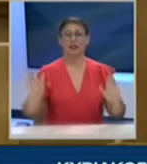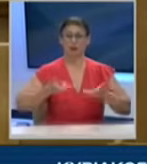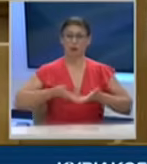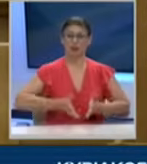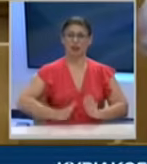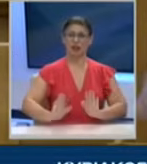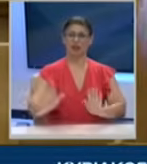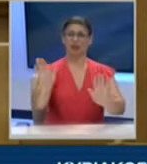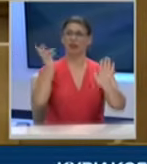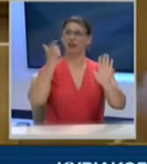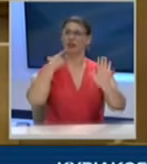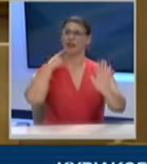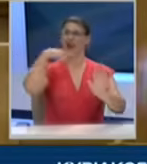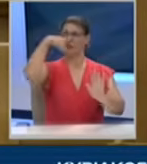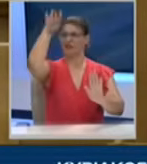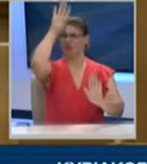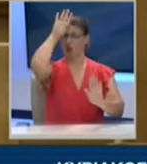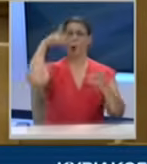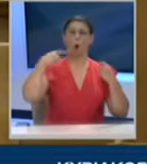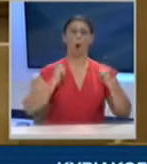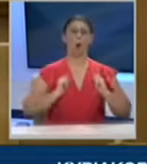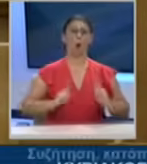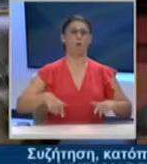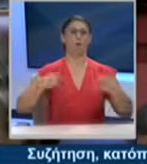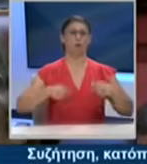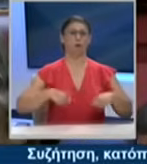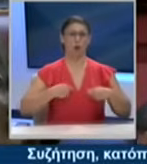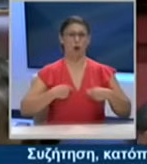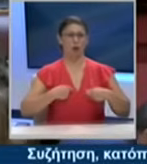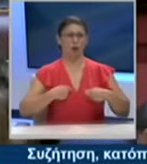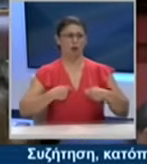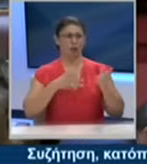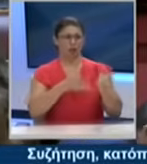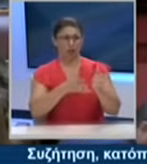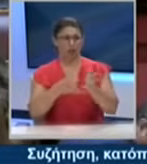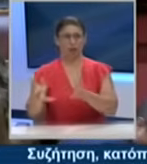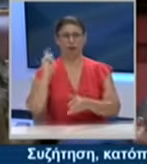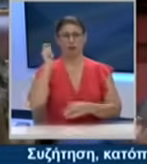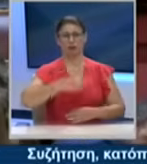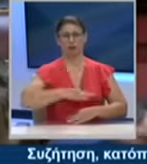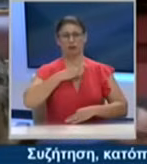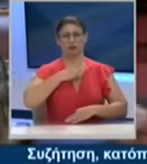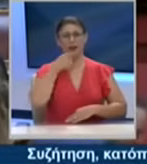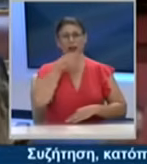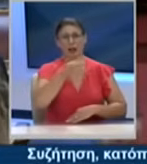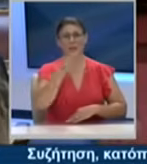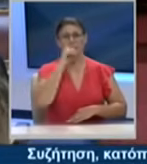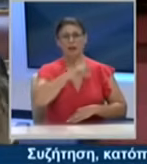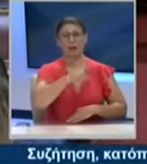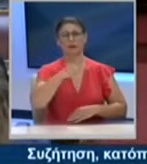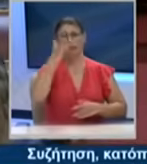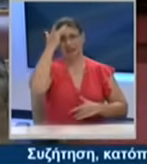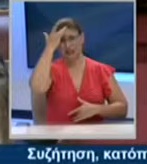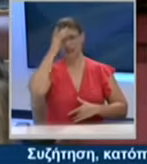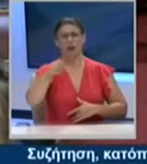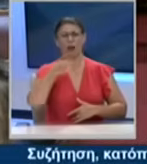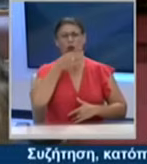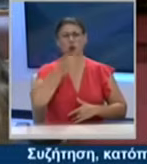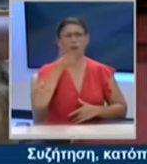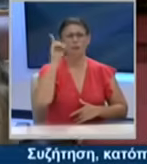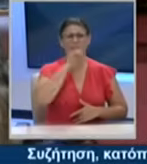να λιδωρεί την πολιτική μου αξιοπρέπεια. Και μάλιστα να λέει ψέματα συνειδητά. Τον αποκαλώ λοιπόν